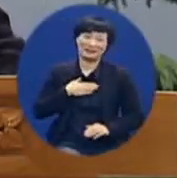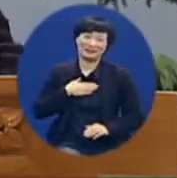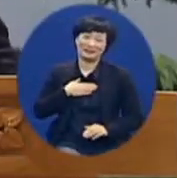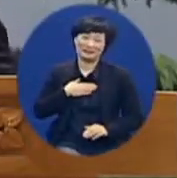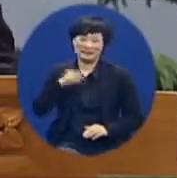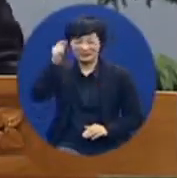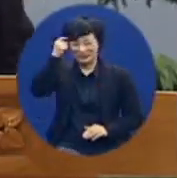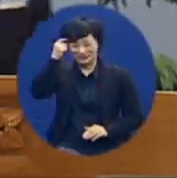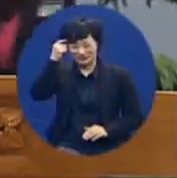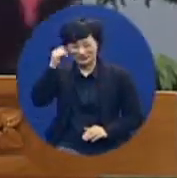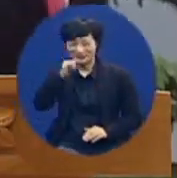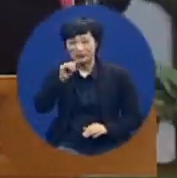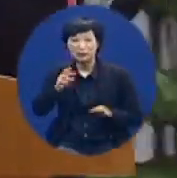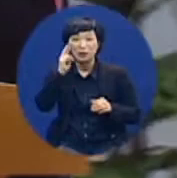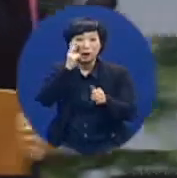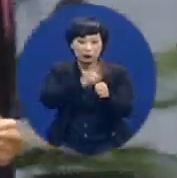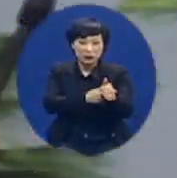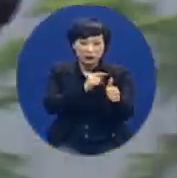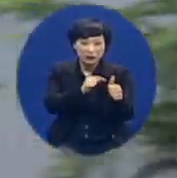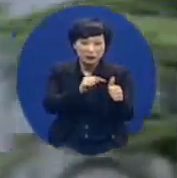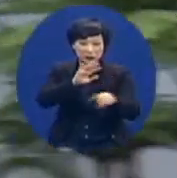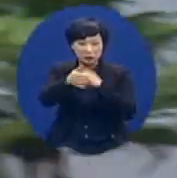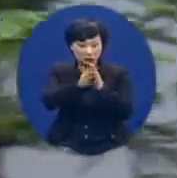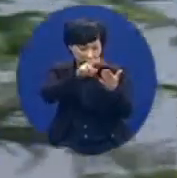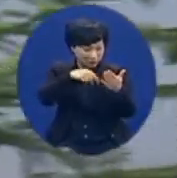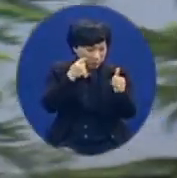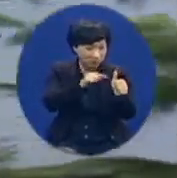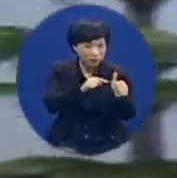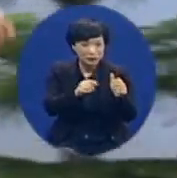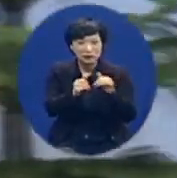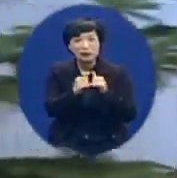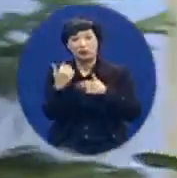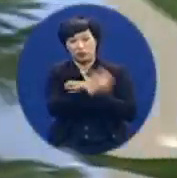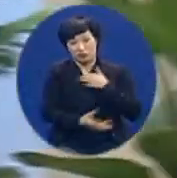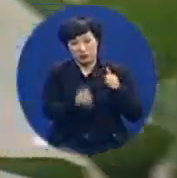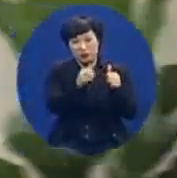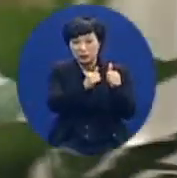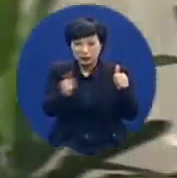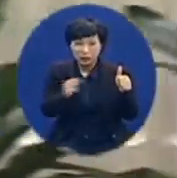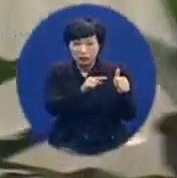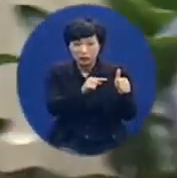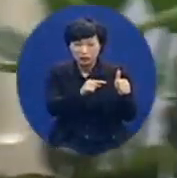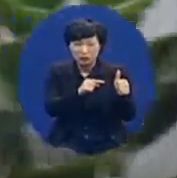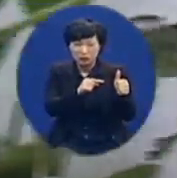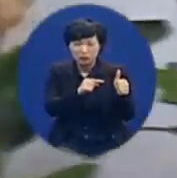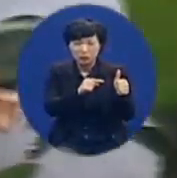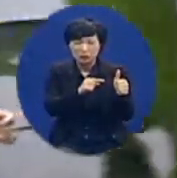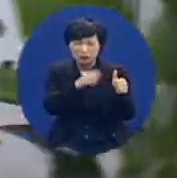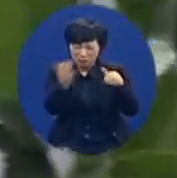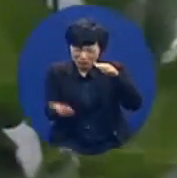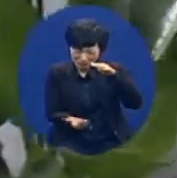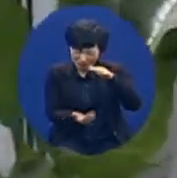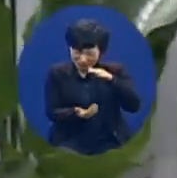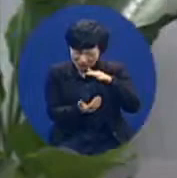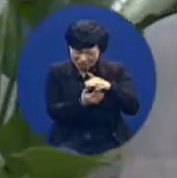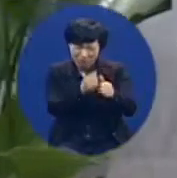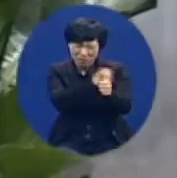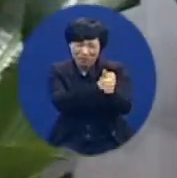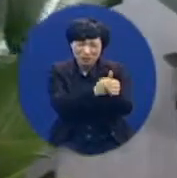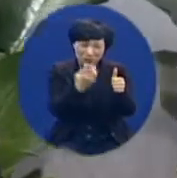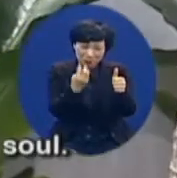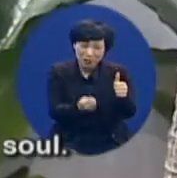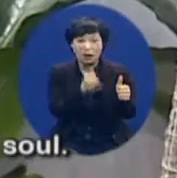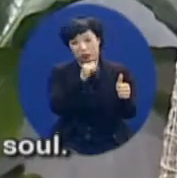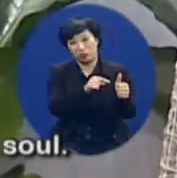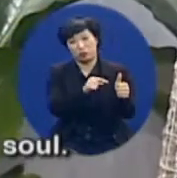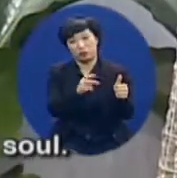생각해요 바울이 성경에서 보면 인간 육체를 가진 인간으로서 최고의 고생을 한 사람인데